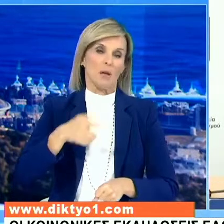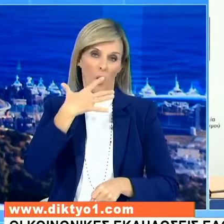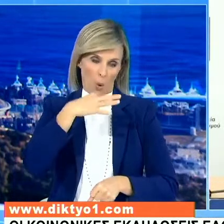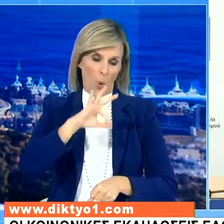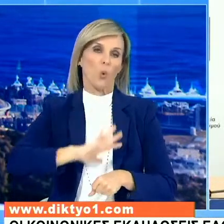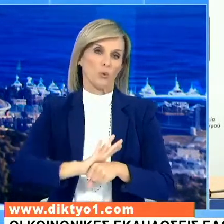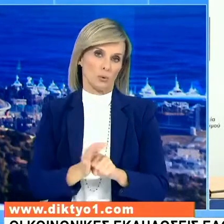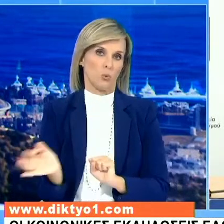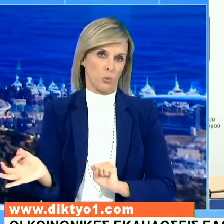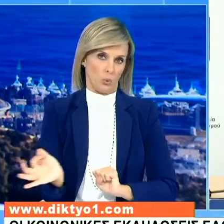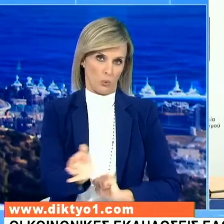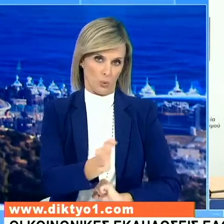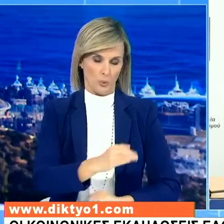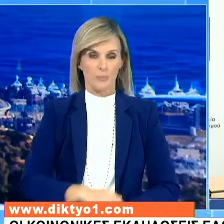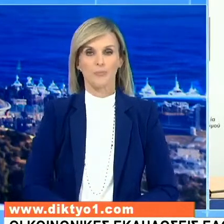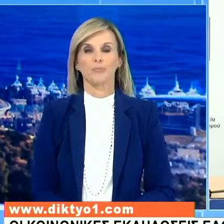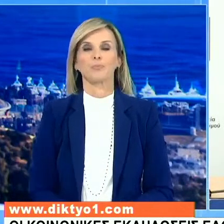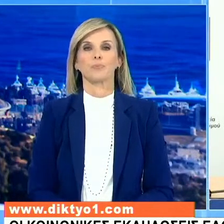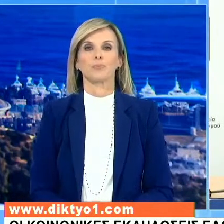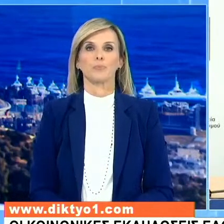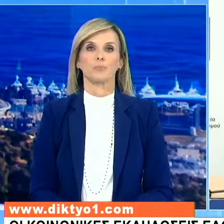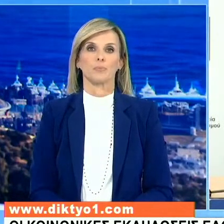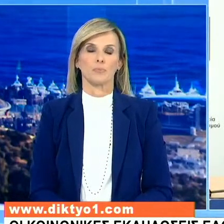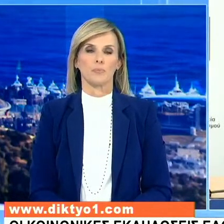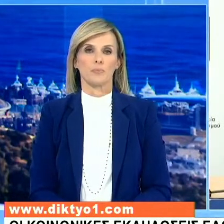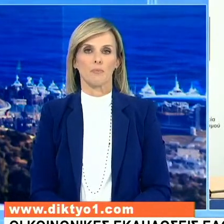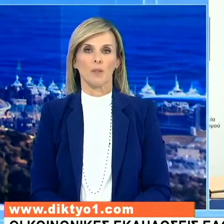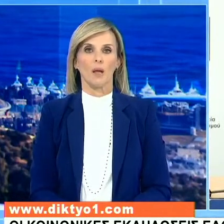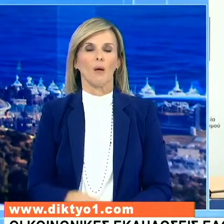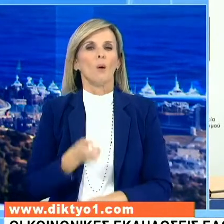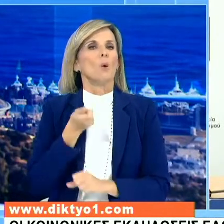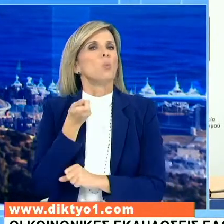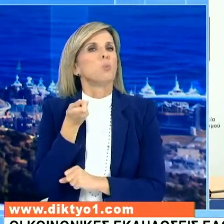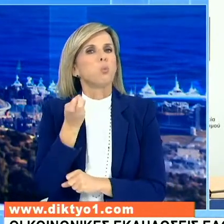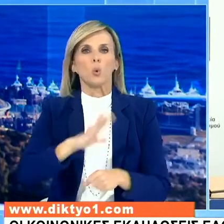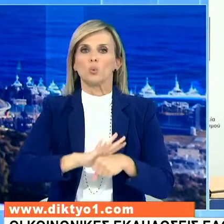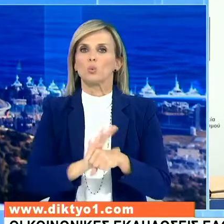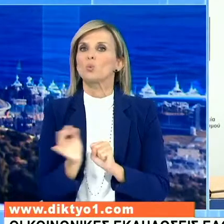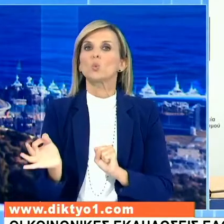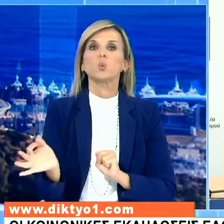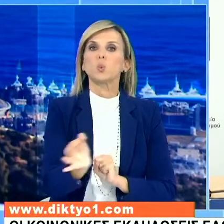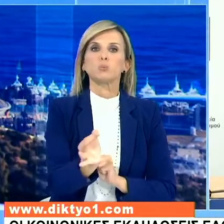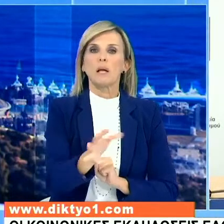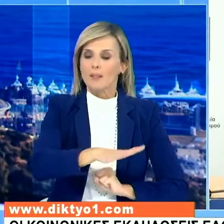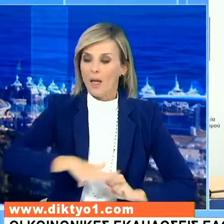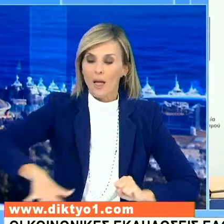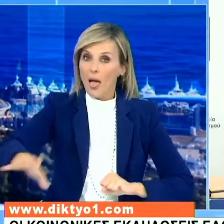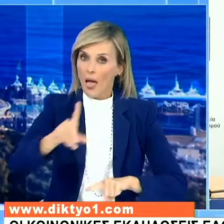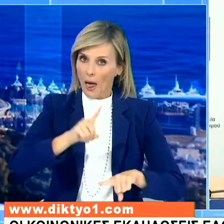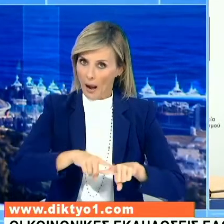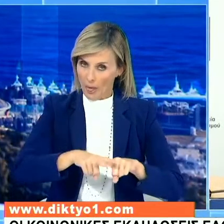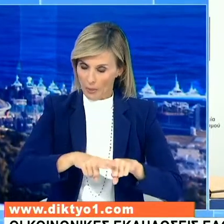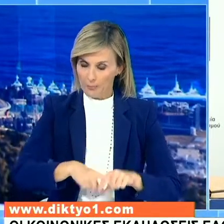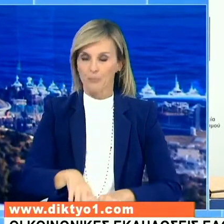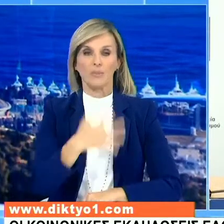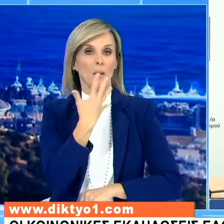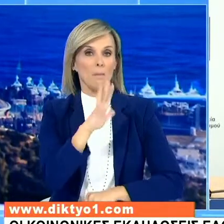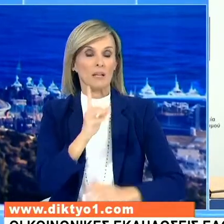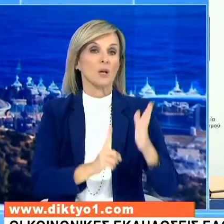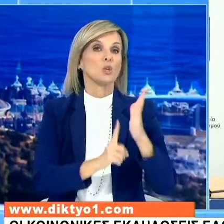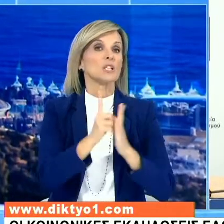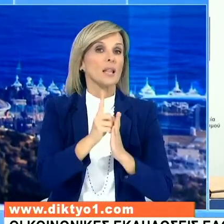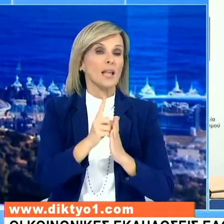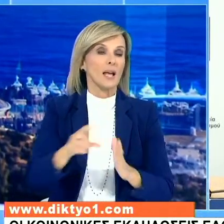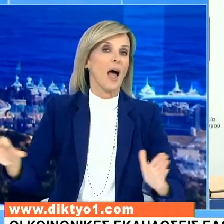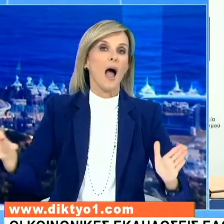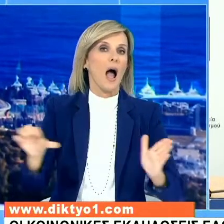κορονοϊού. Αναλυτικά, η κατανομή των νέων κρουσμάτων έχει ως εξής: 511 νέα κρούσματα